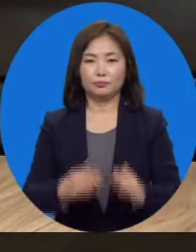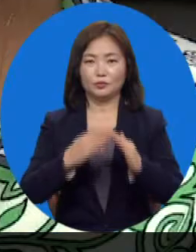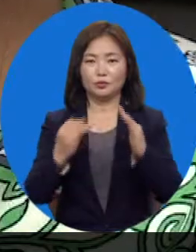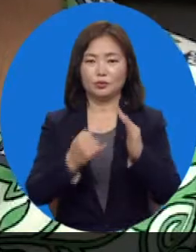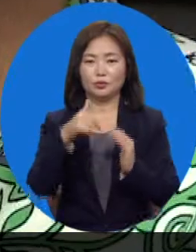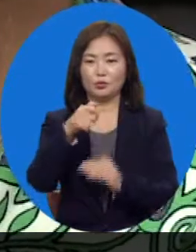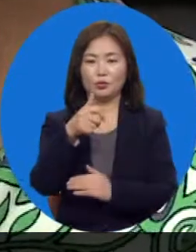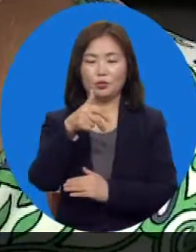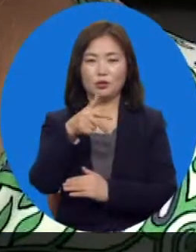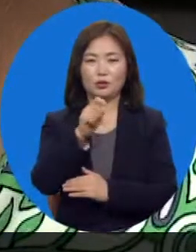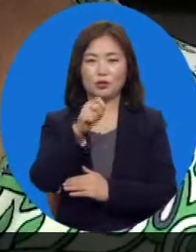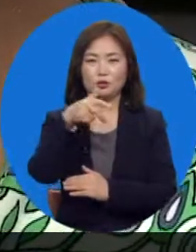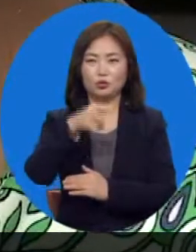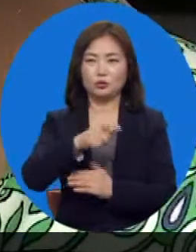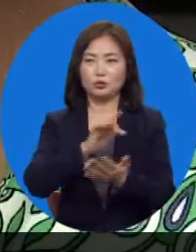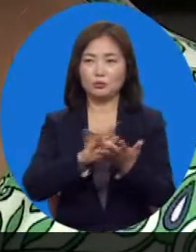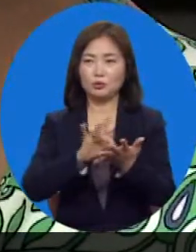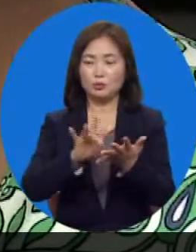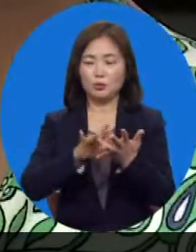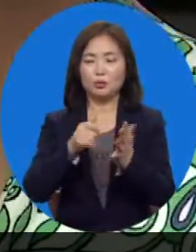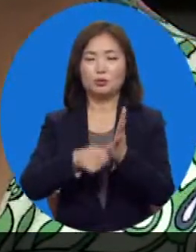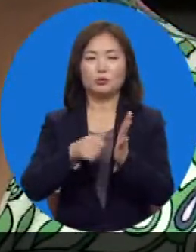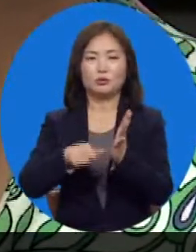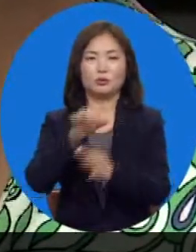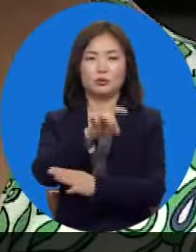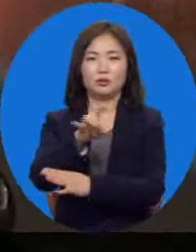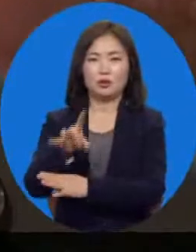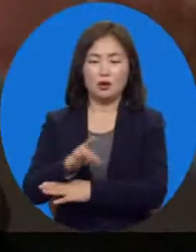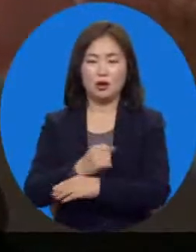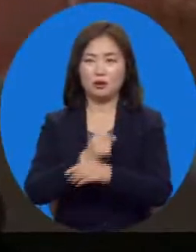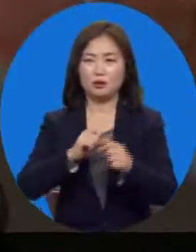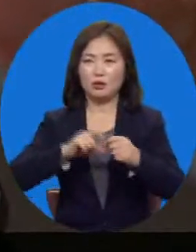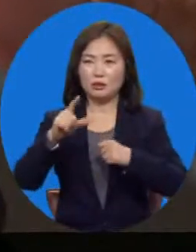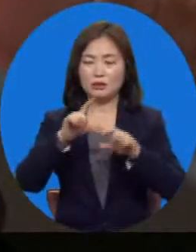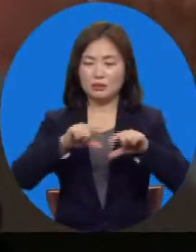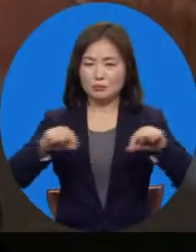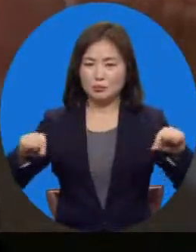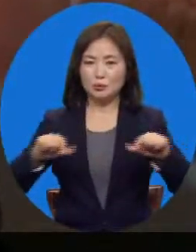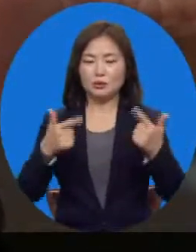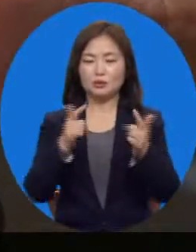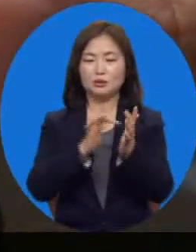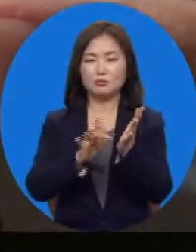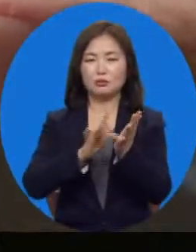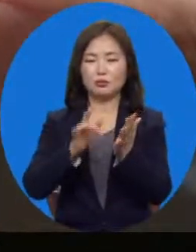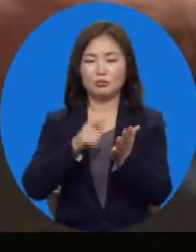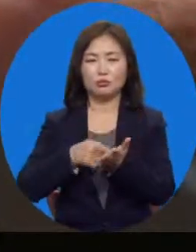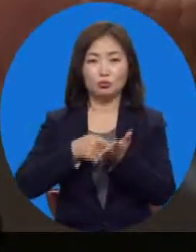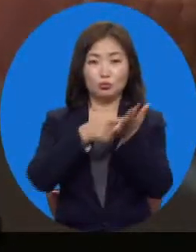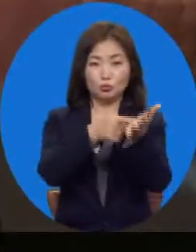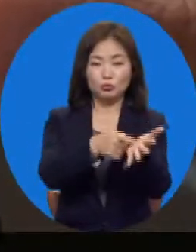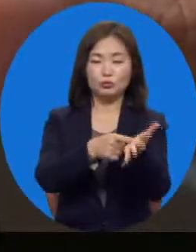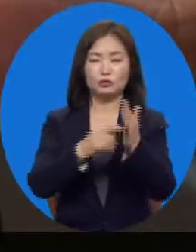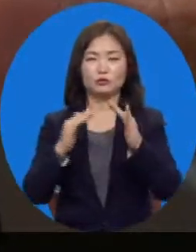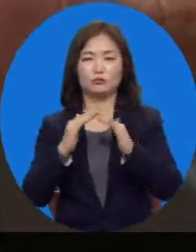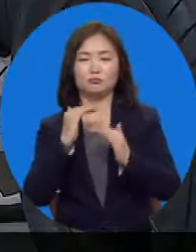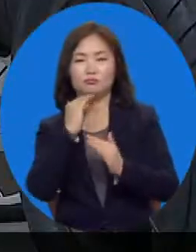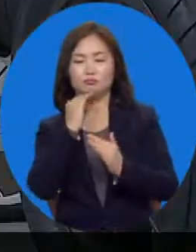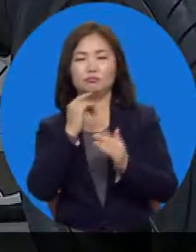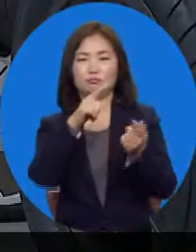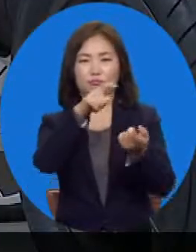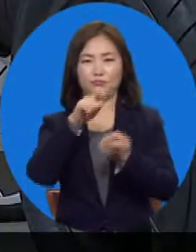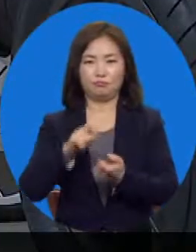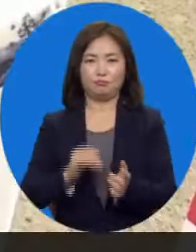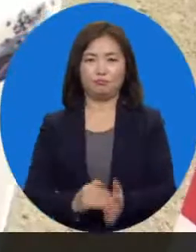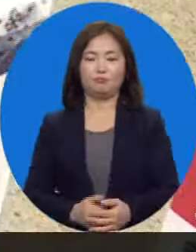주부 고영주 씨는 주로 스마트폰으로 장을 봅니다. 거의 모든 식품을 스마트폰으로 주문하고 또 집에서